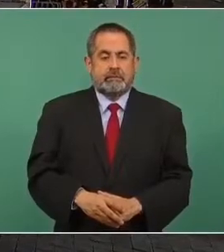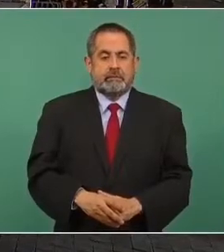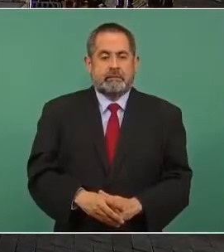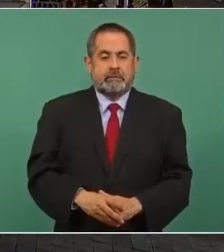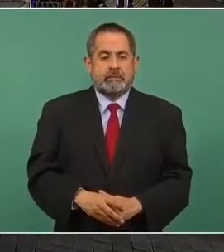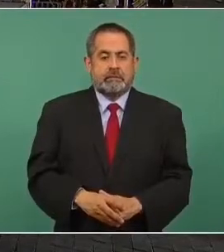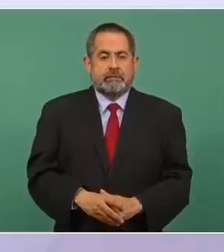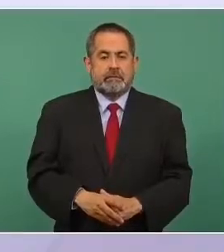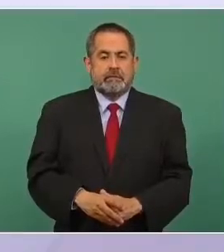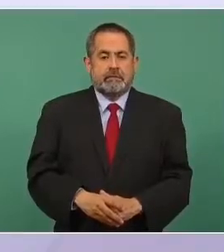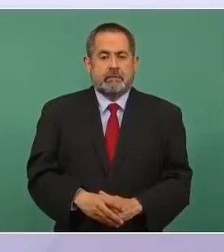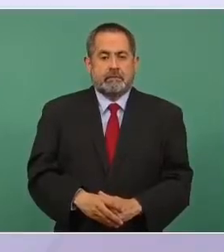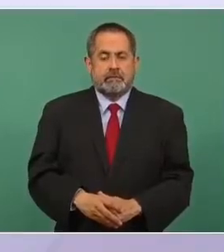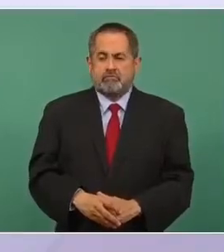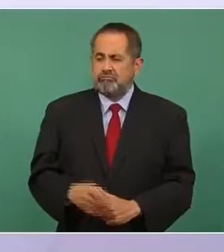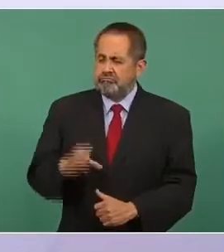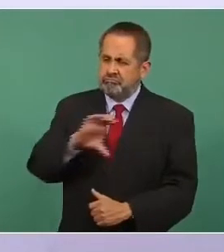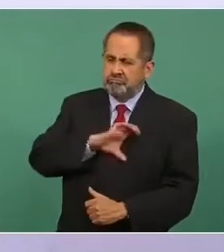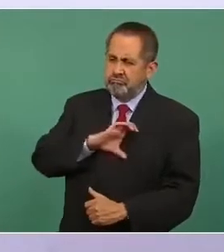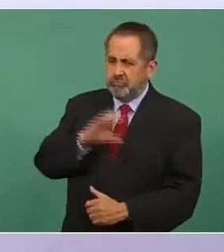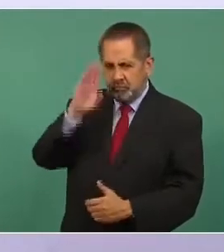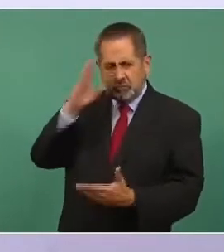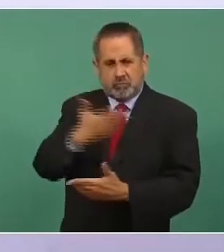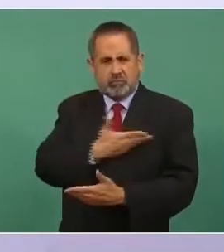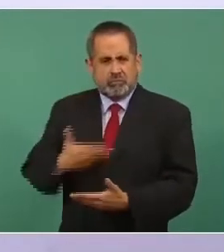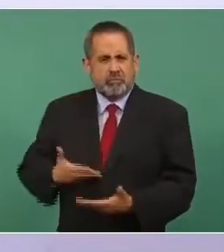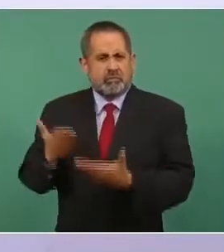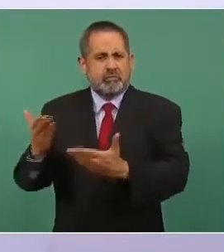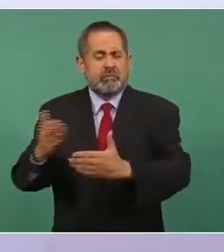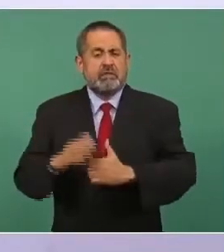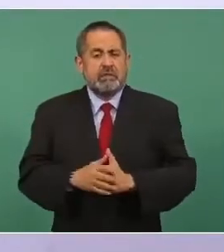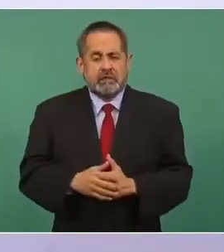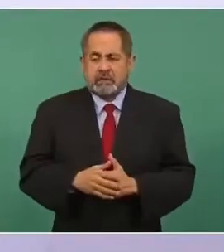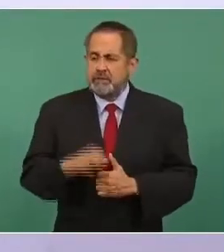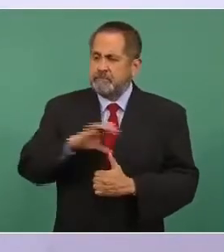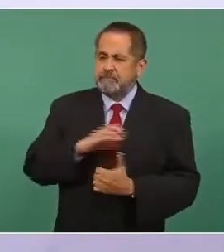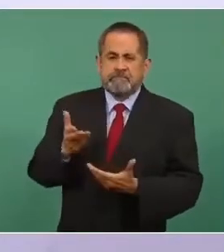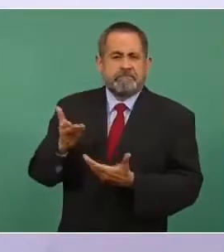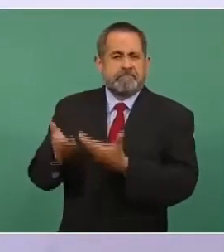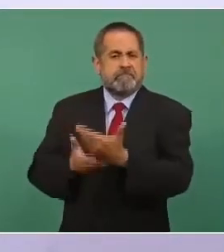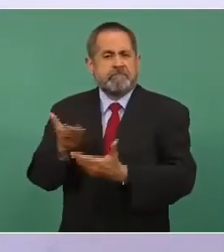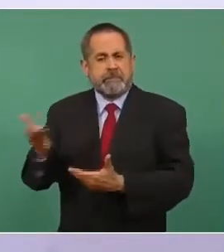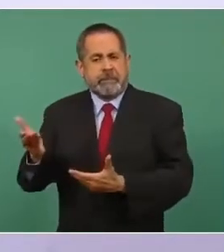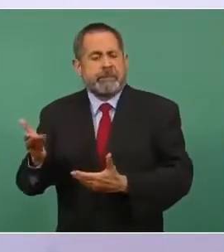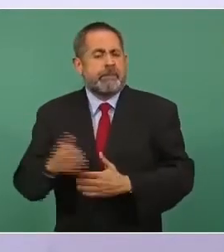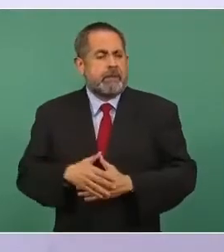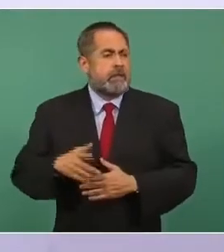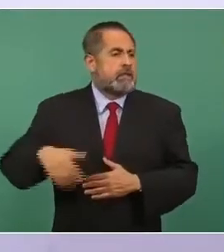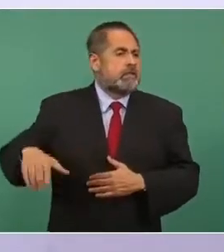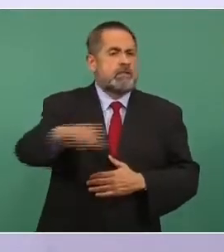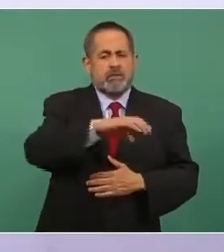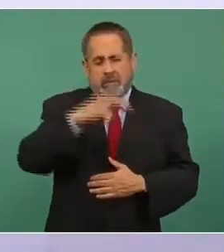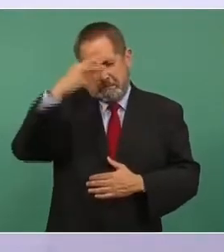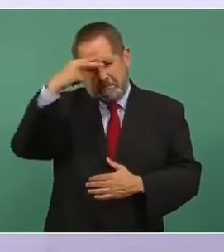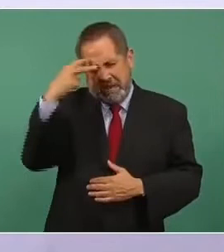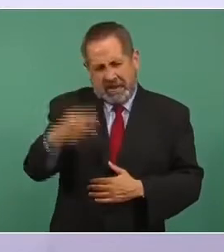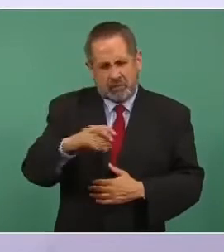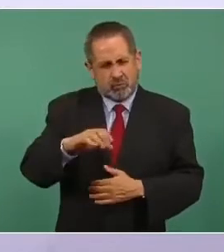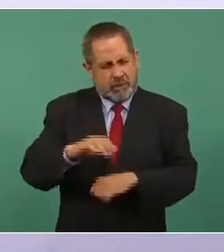Уважаемый господин президент, estimado señor presidente, estimadas damas y caballeros, queridos amigos